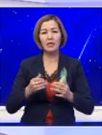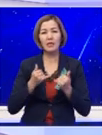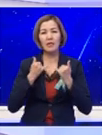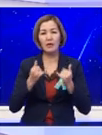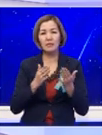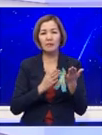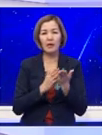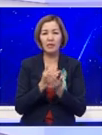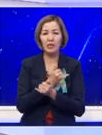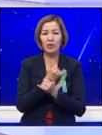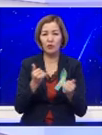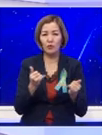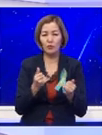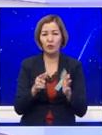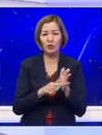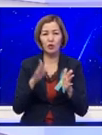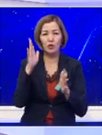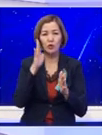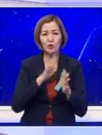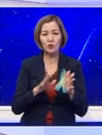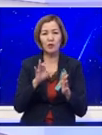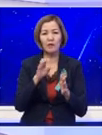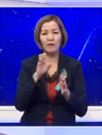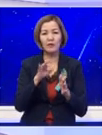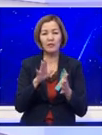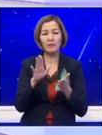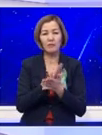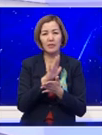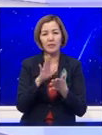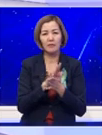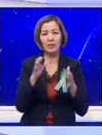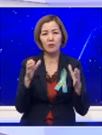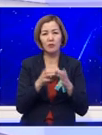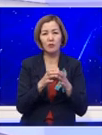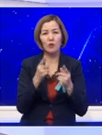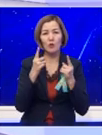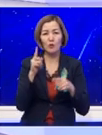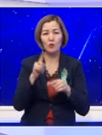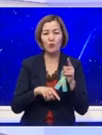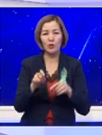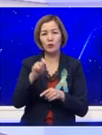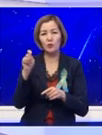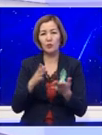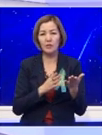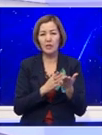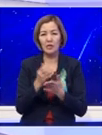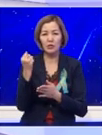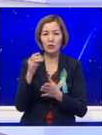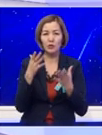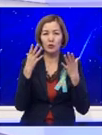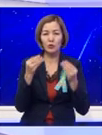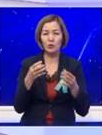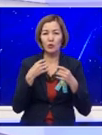Ерлікке тағзым, ардагерлерге құрмет. Жетісу және Вестник басылымдарының ұжымдары Ұлытан соғысының ардагерлерін жеңіс